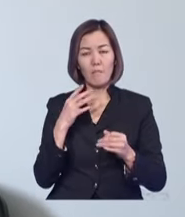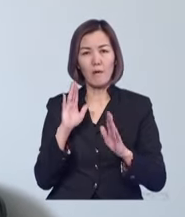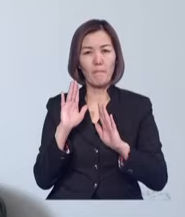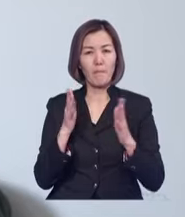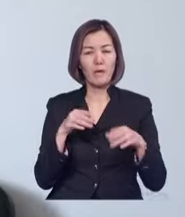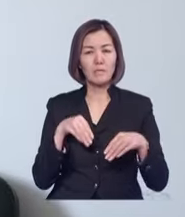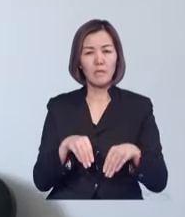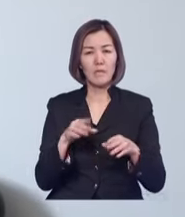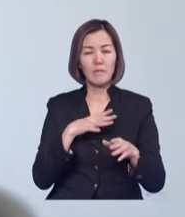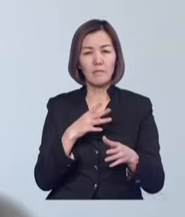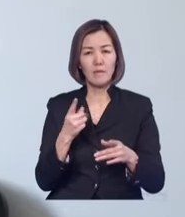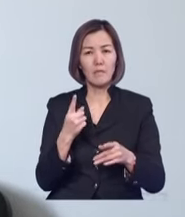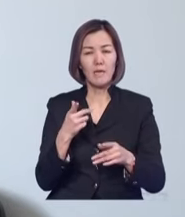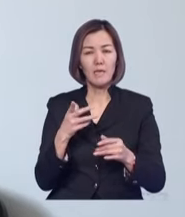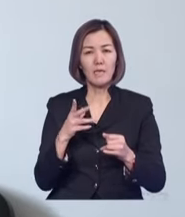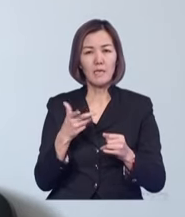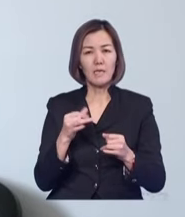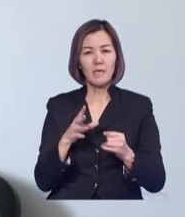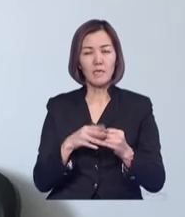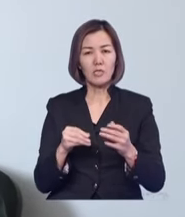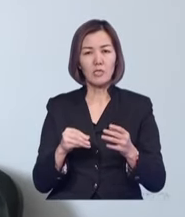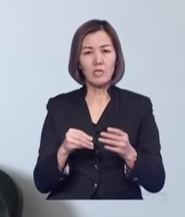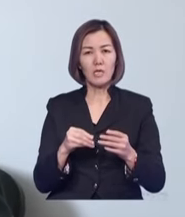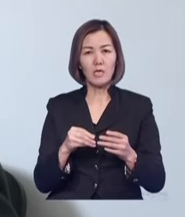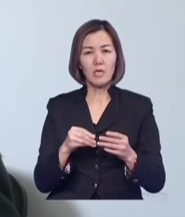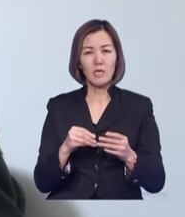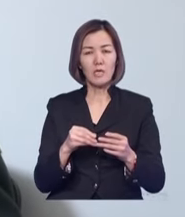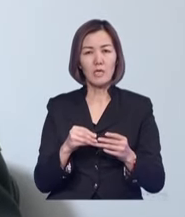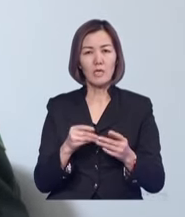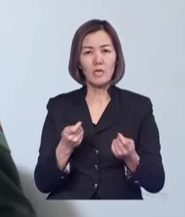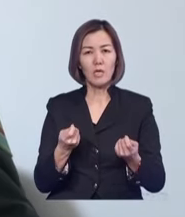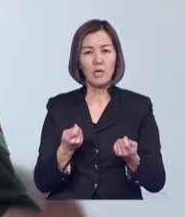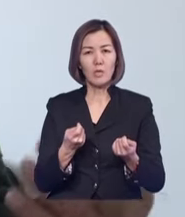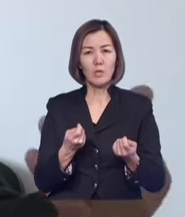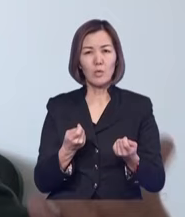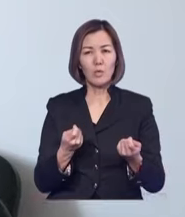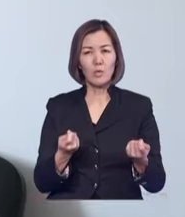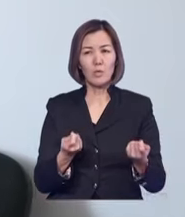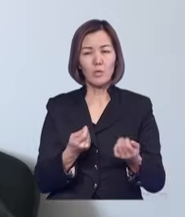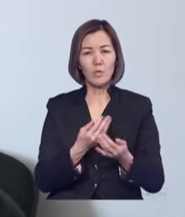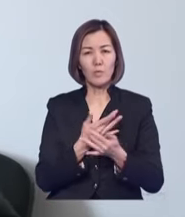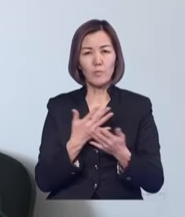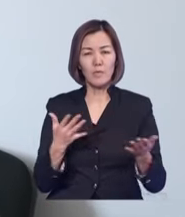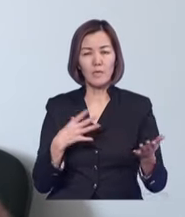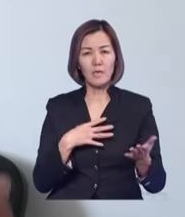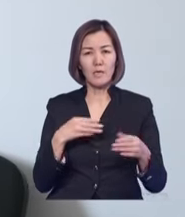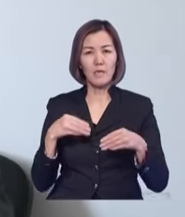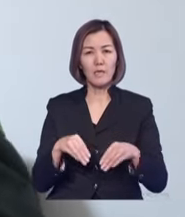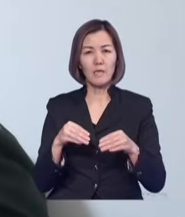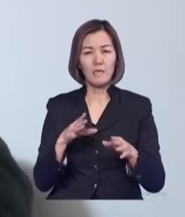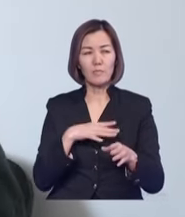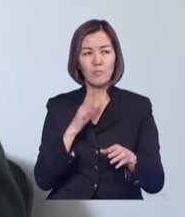жаңа тағы да 1 гектар жер жоспарлап қойдық. Клубника екенбіз дегенбіз. Енді қызметкерлері болсын кім болсын осы